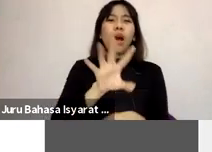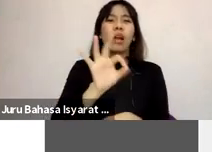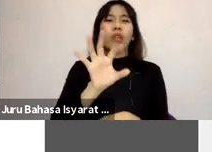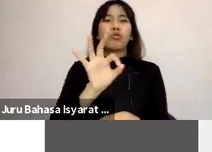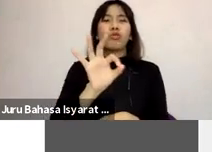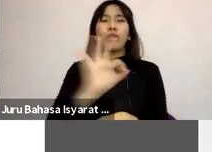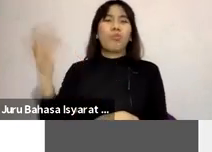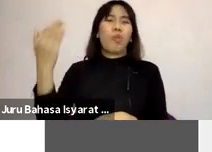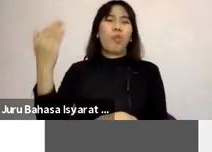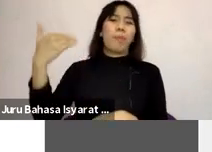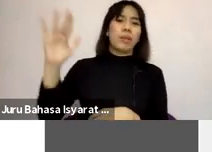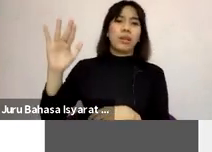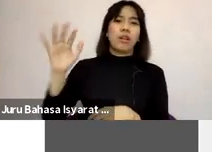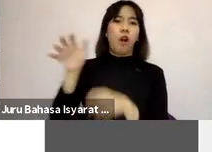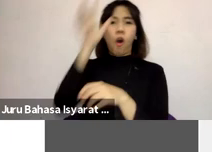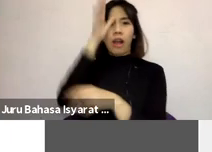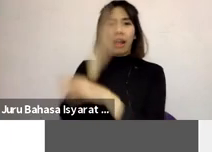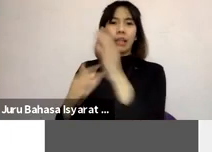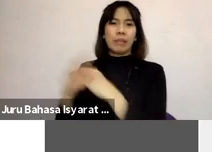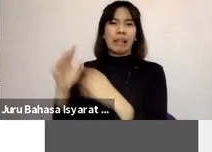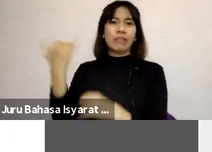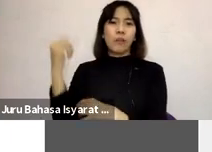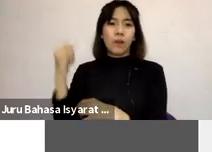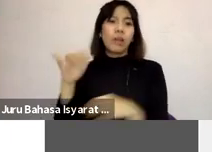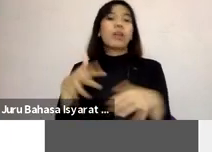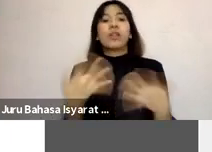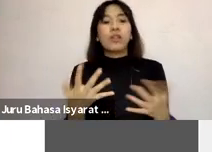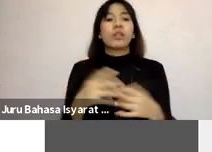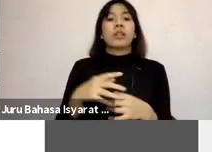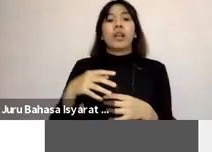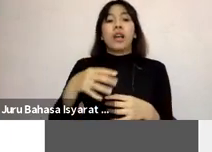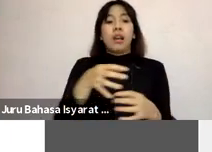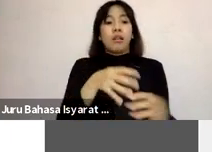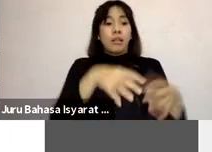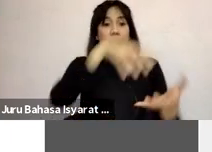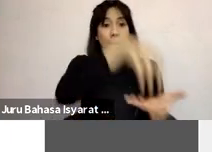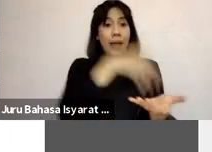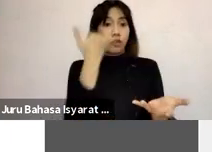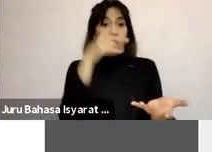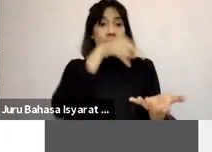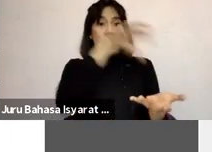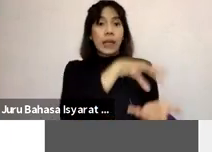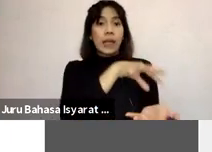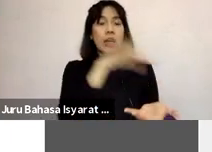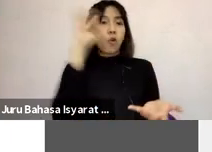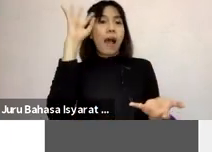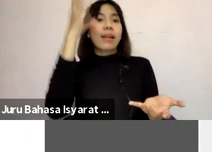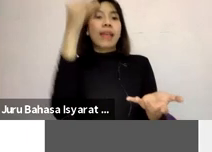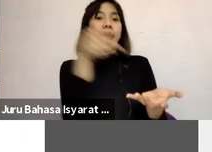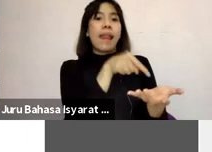kemudian ada tantangan juga bahwa dirinya sudah dicanangkan sebagai provinsi yang ramah bisa beli tas di